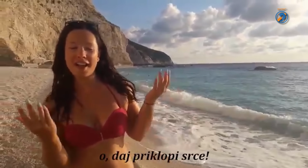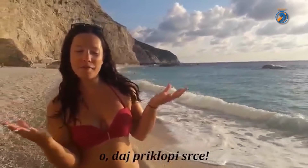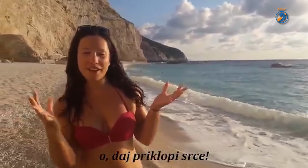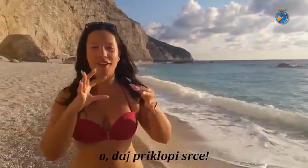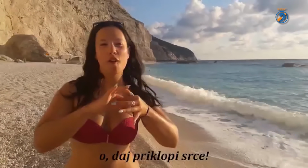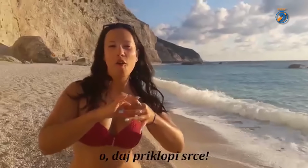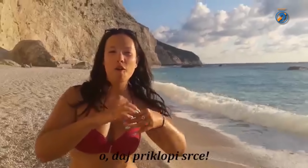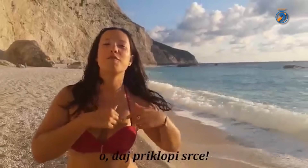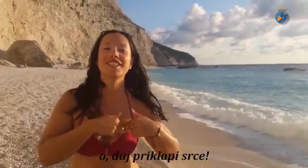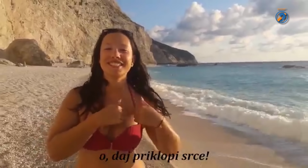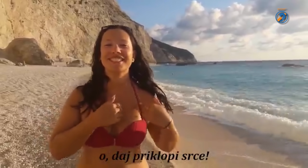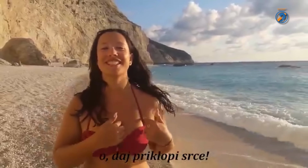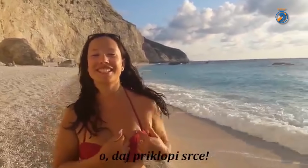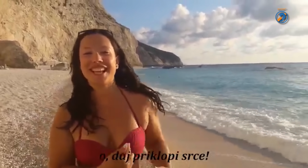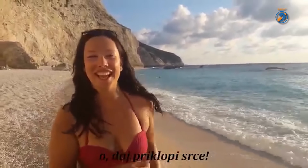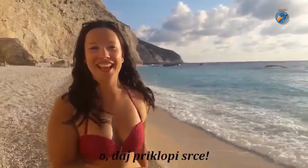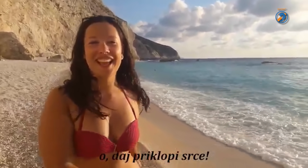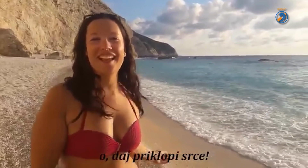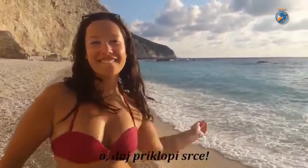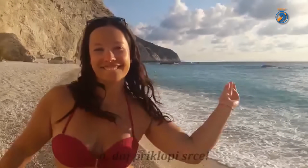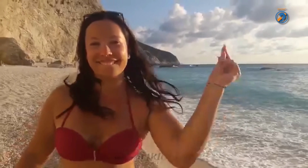odaj priklopi srce.